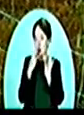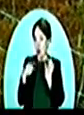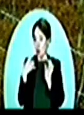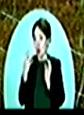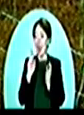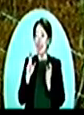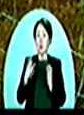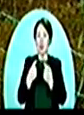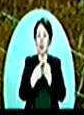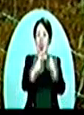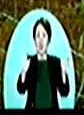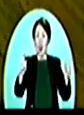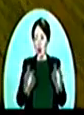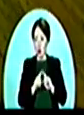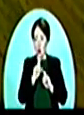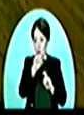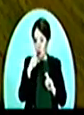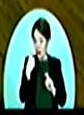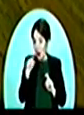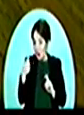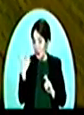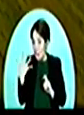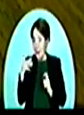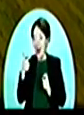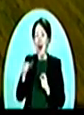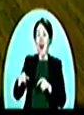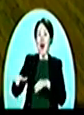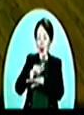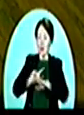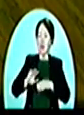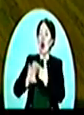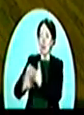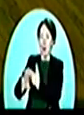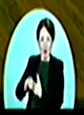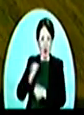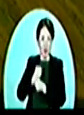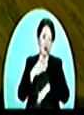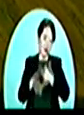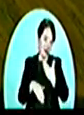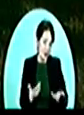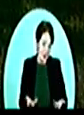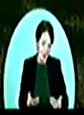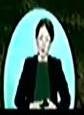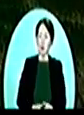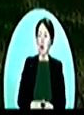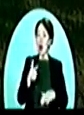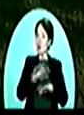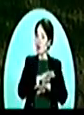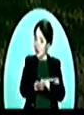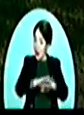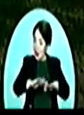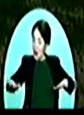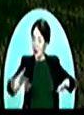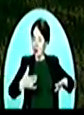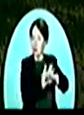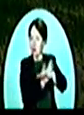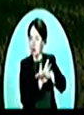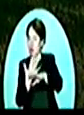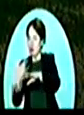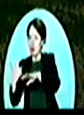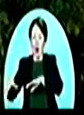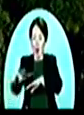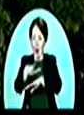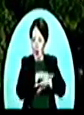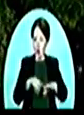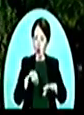барьж 101.5 мянган га тариалангийн талбайг хамгаалах арга хэмжээ авлаа. Тариалангийн талбайн ойн зурс